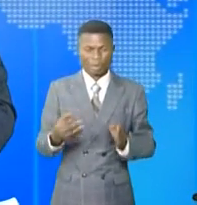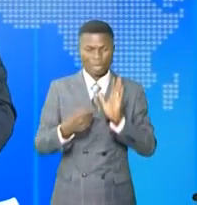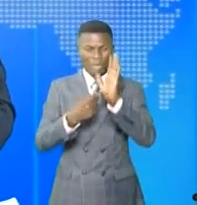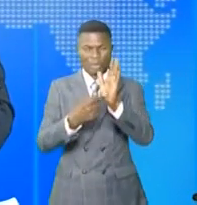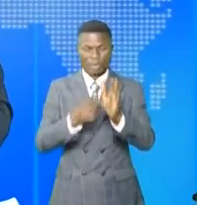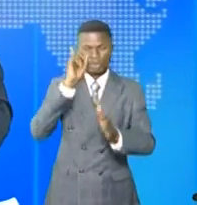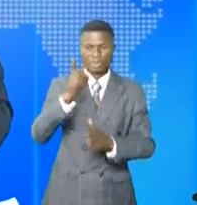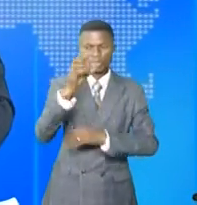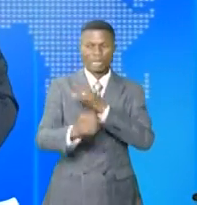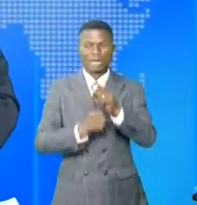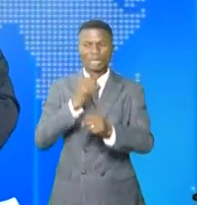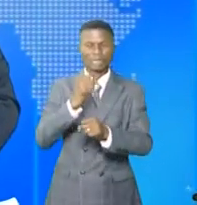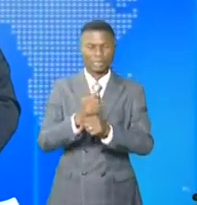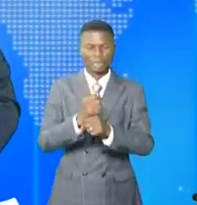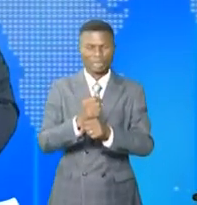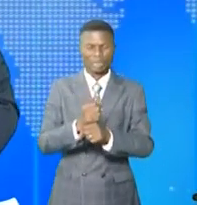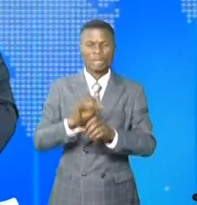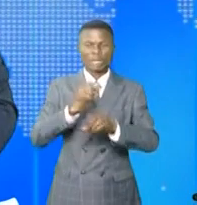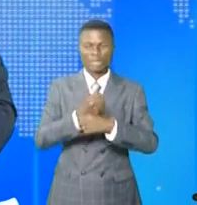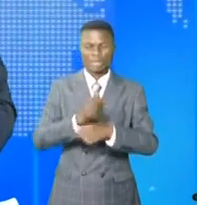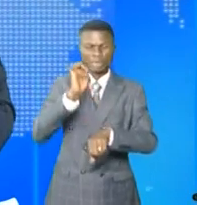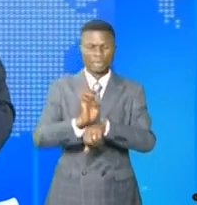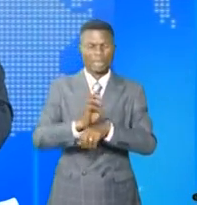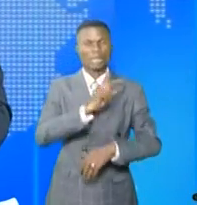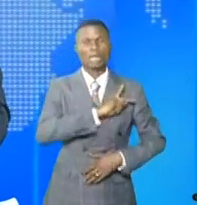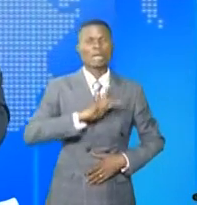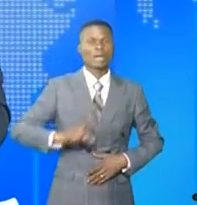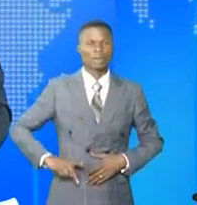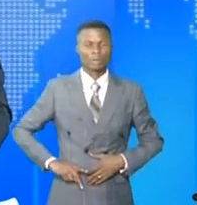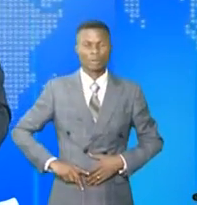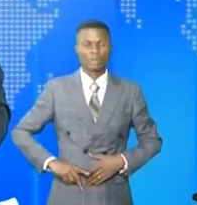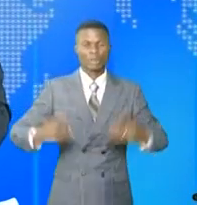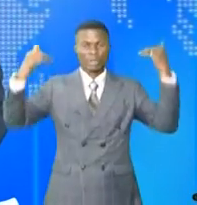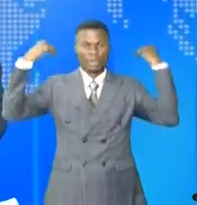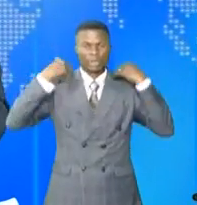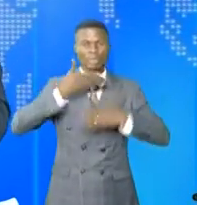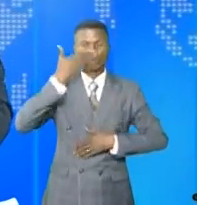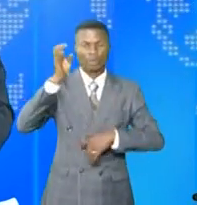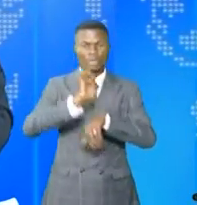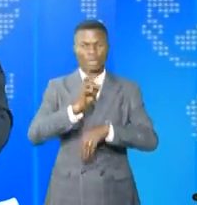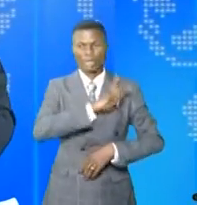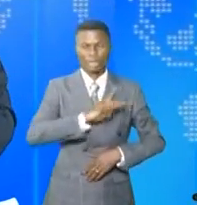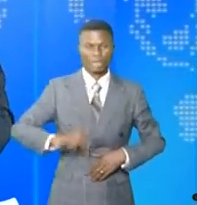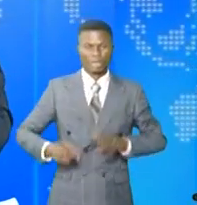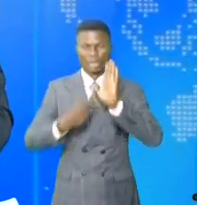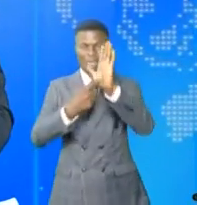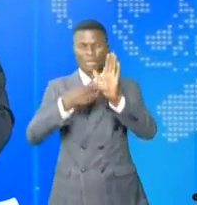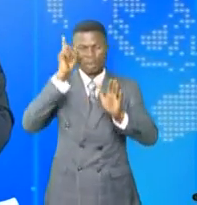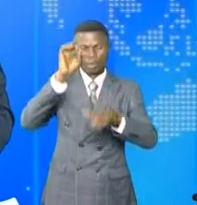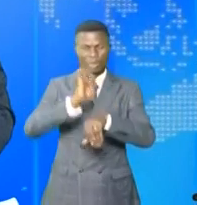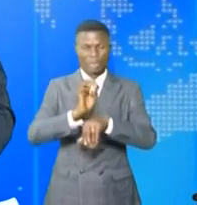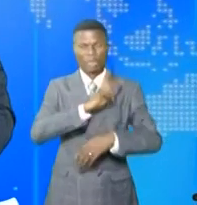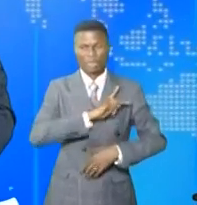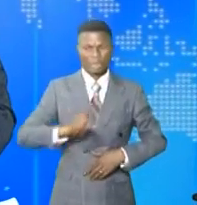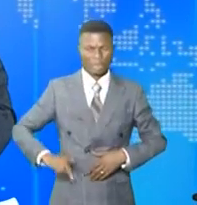marquer le centenaire de la fondation de l'église kimbanguiste, le chef spirituel et représentant loyal de cette